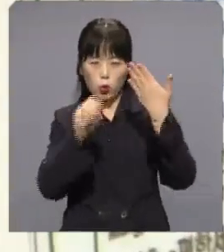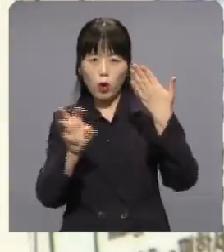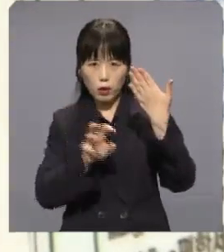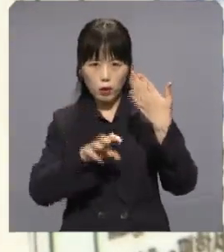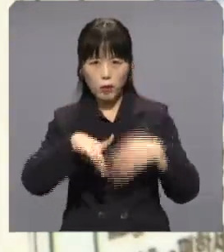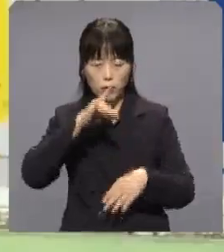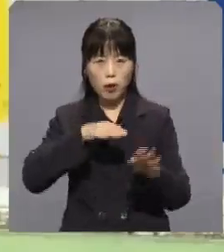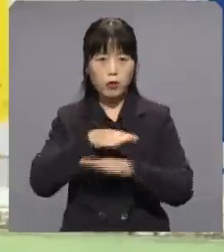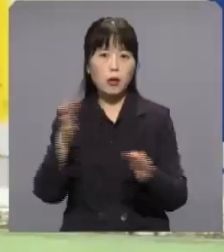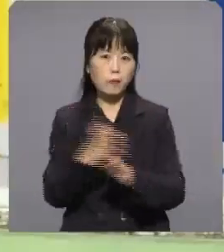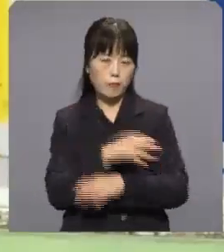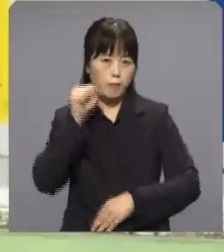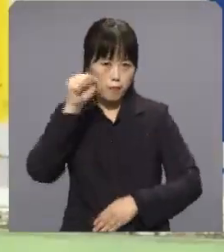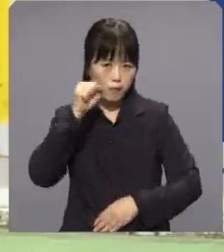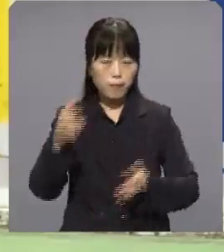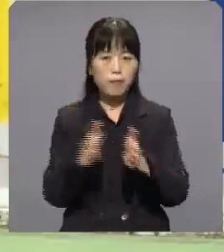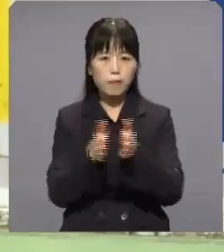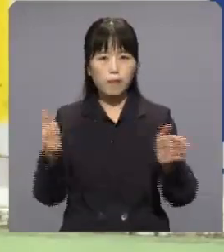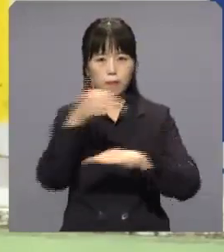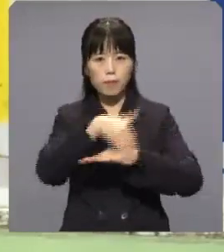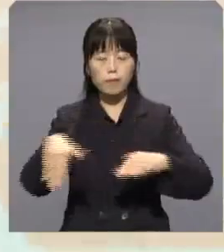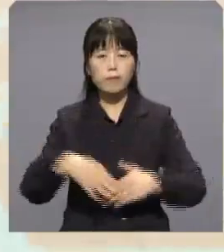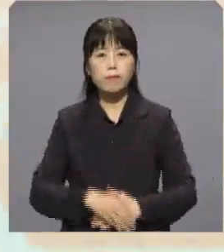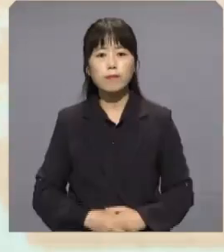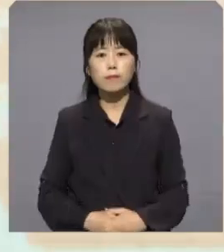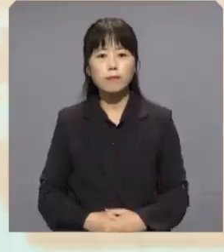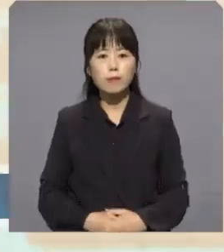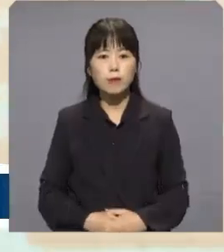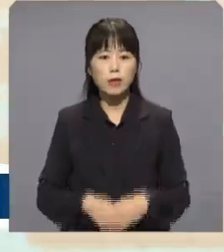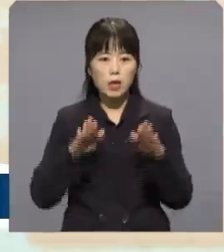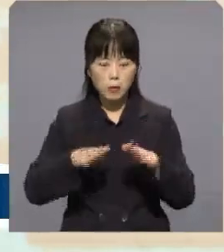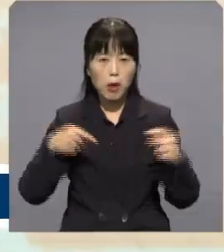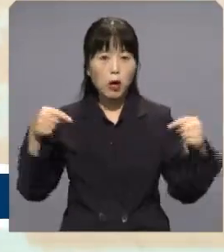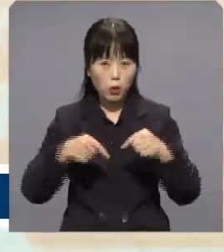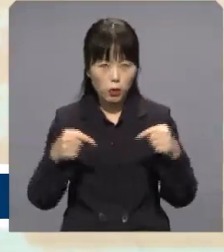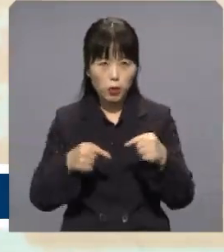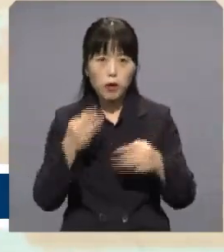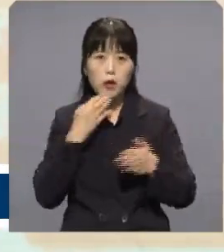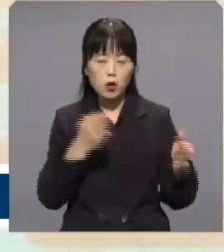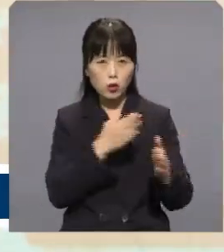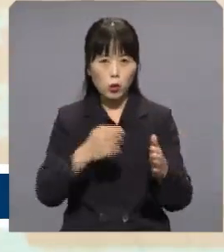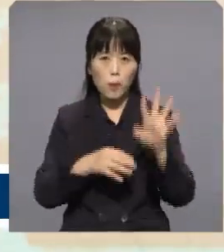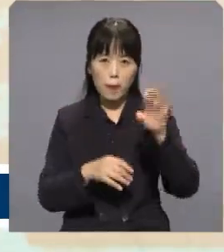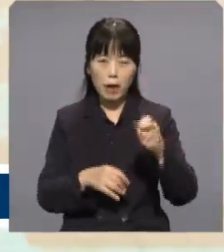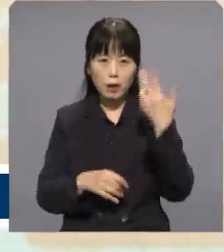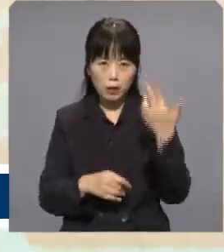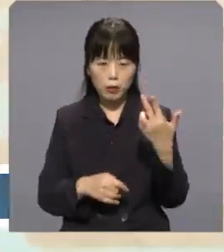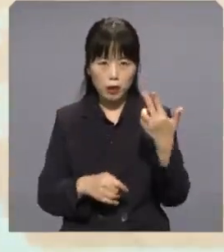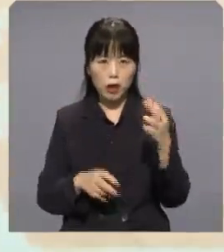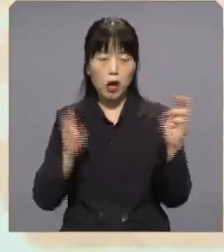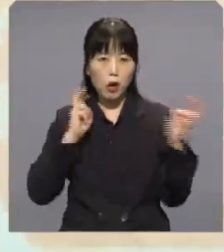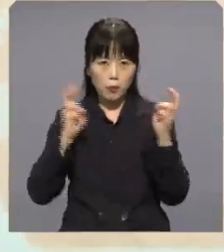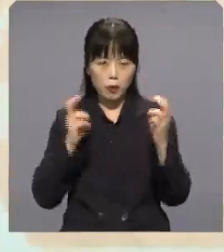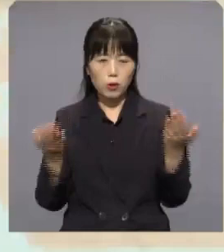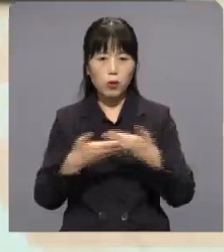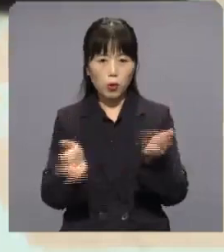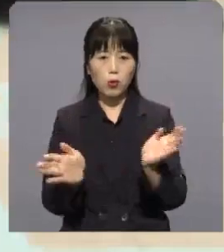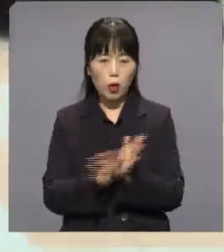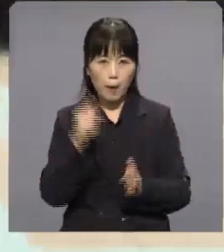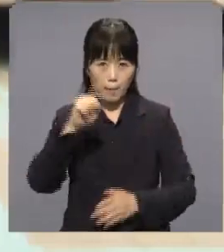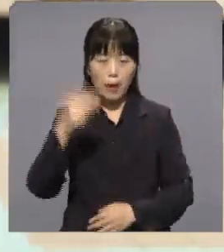차부터 총파업에 돌입할 계획입니다 이번 교섭에 는 전기도 47개 업체 노조 1만